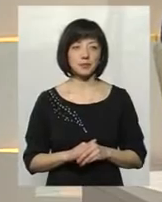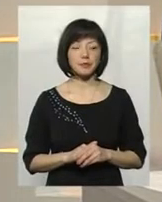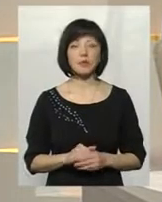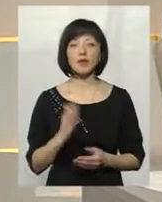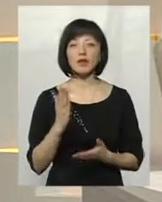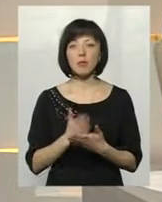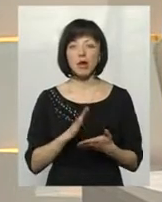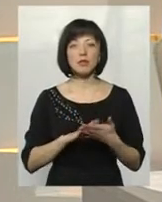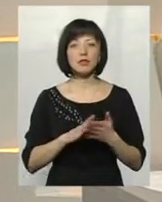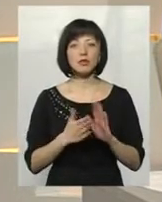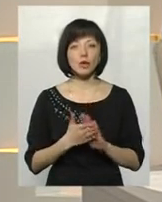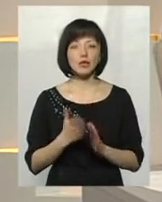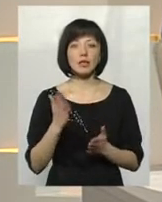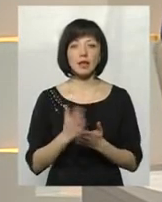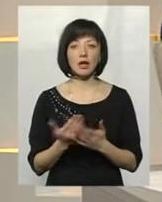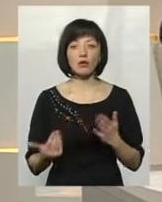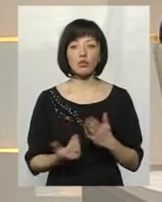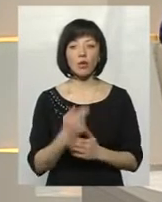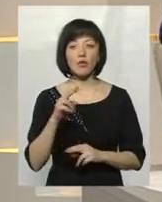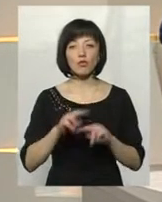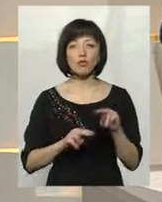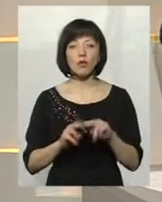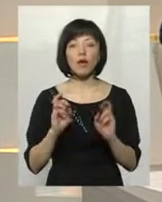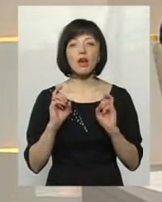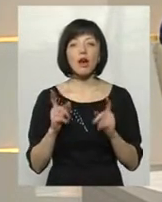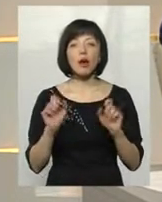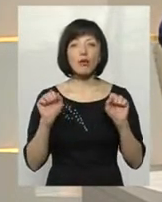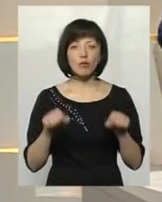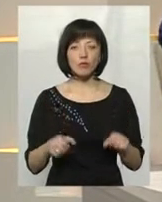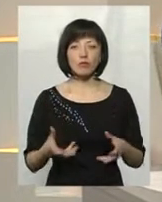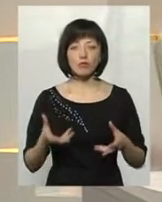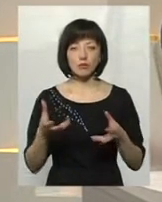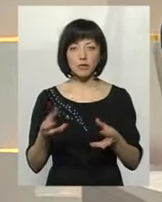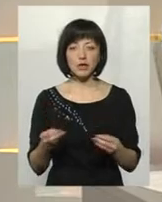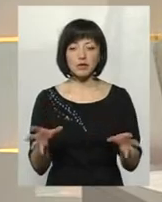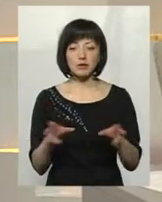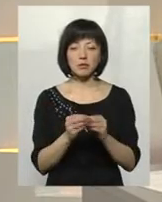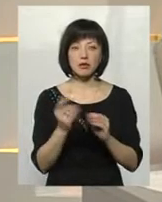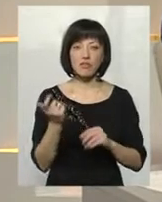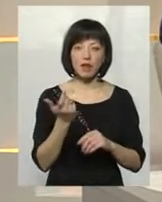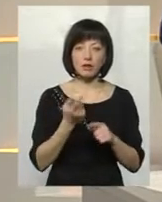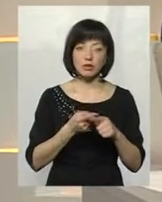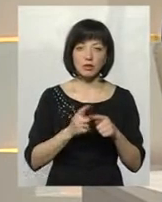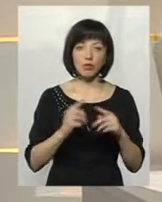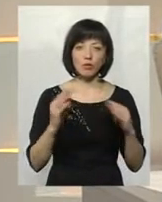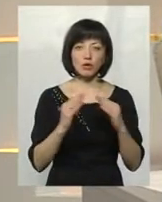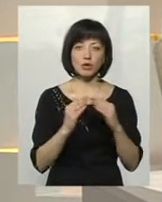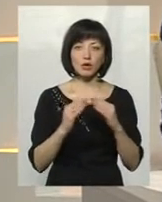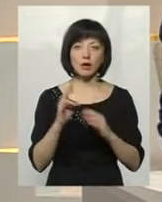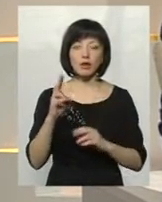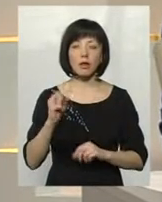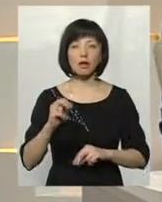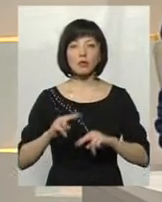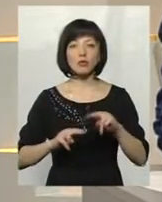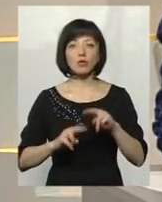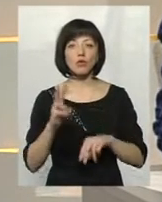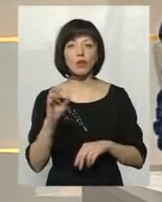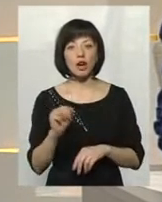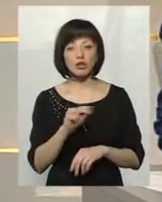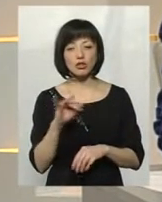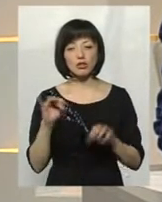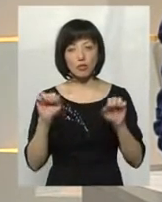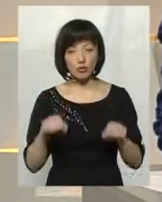маємо ситуацію, є новобудова, як можуть вплинути власне, співвласники того будинку на забудовника? Чи можуть